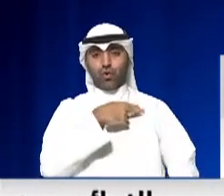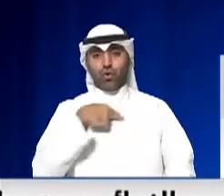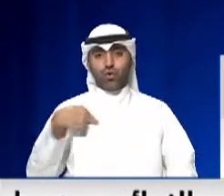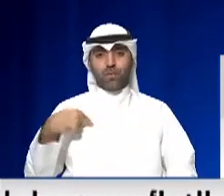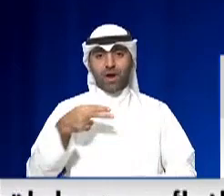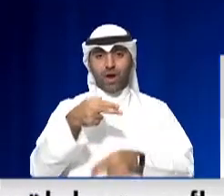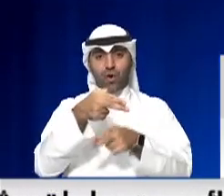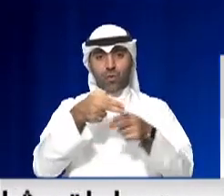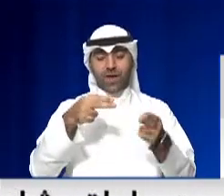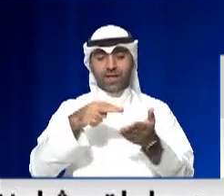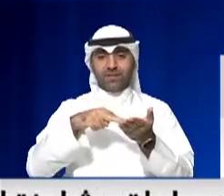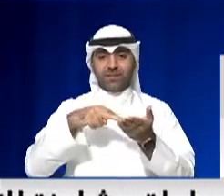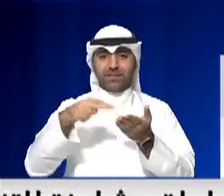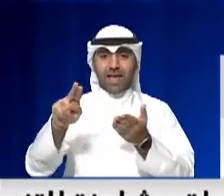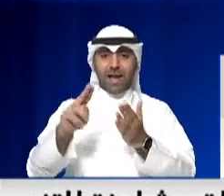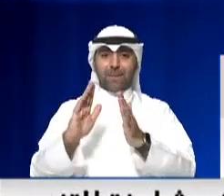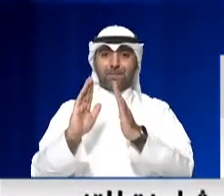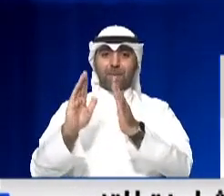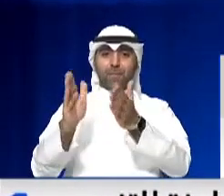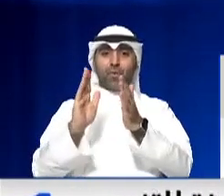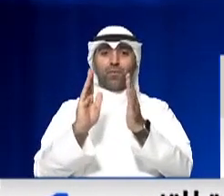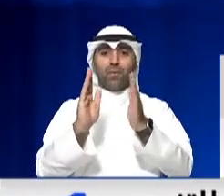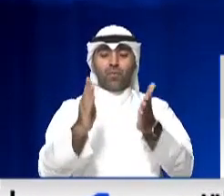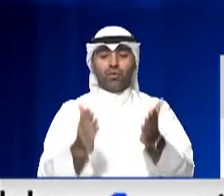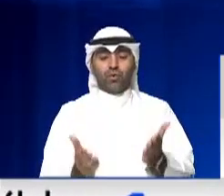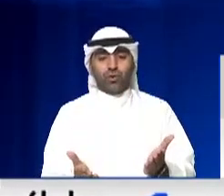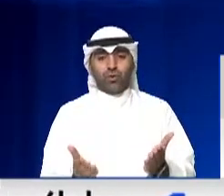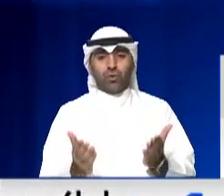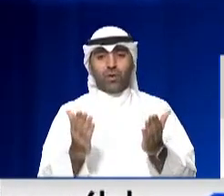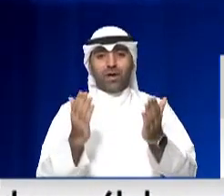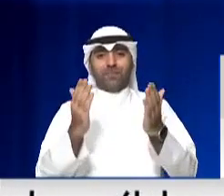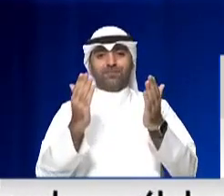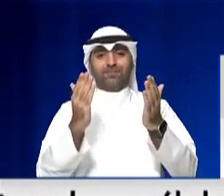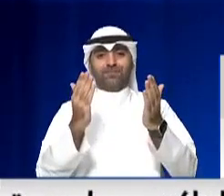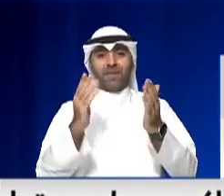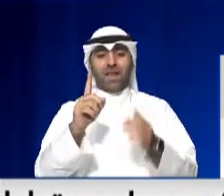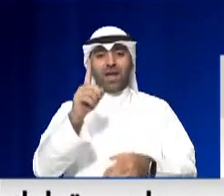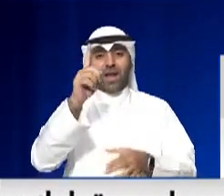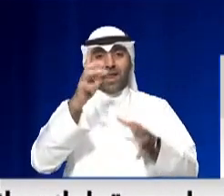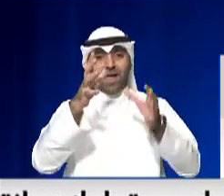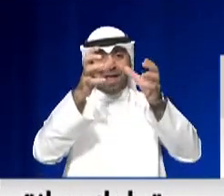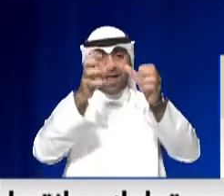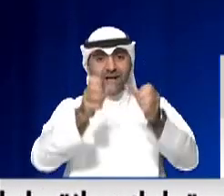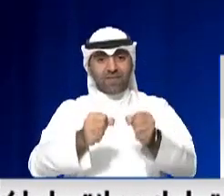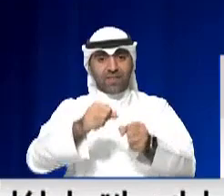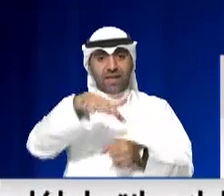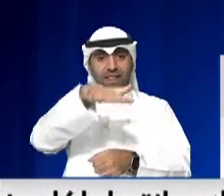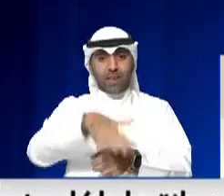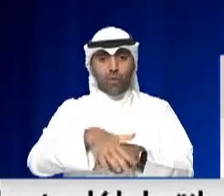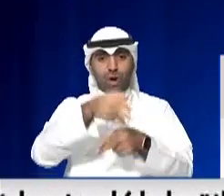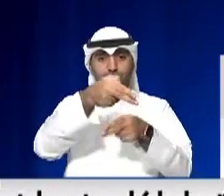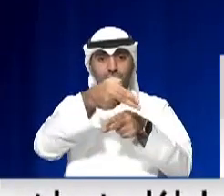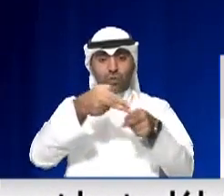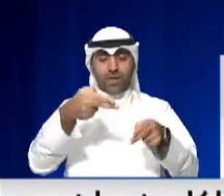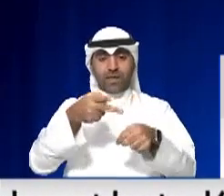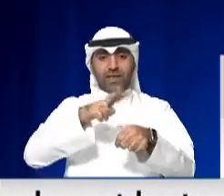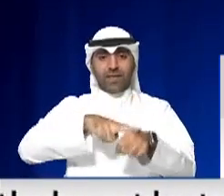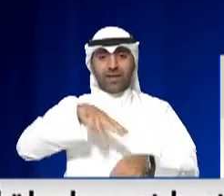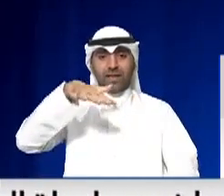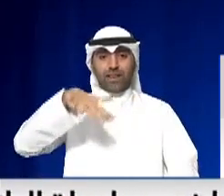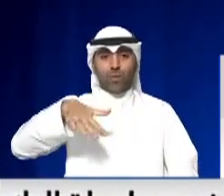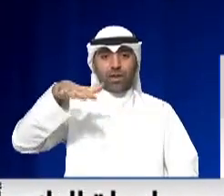وعلا أن يعيده على الوطن العزيز وعلى الأمتين العربية والإسلامية بالخير